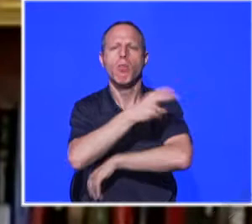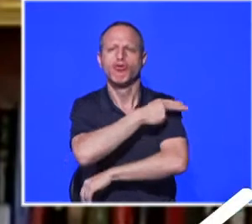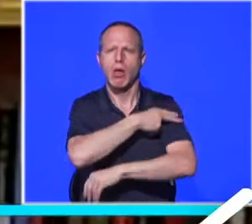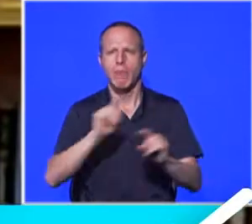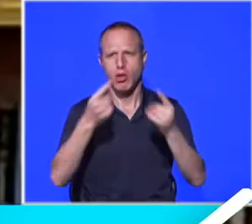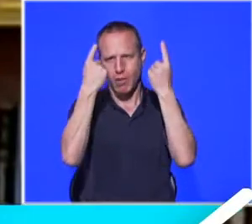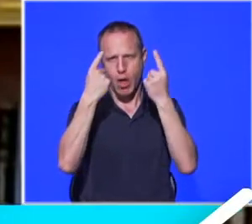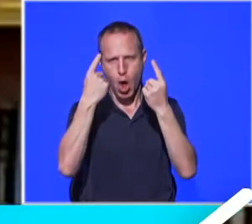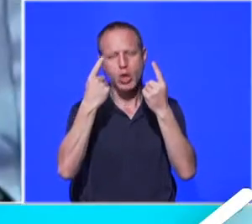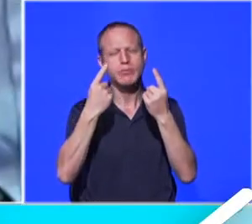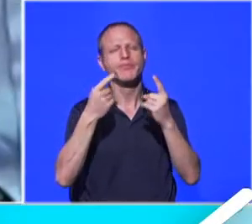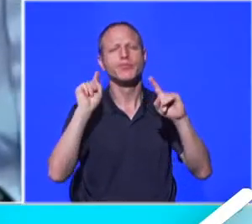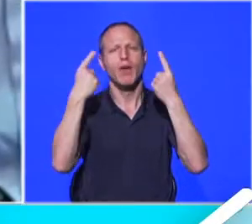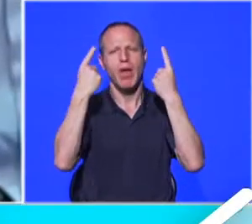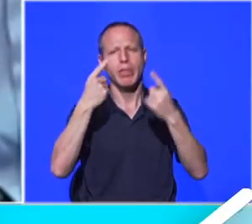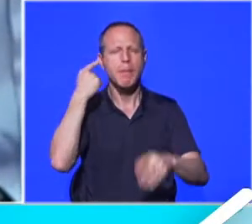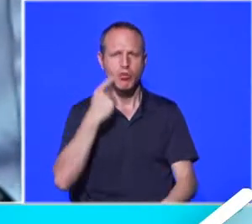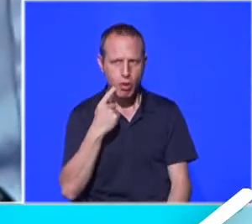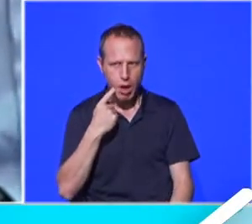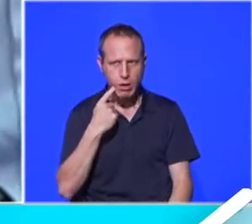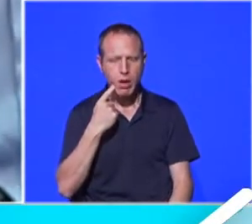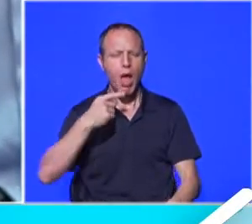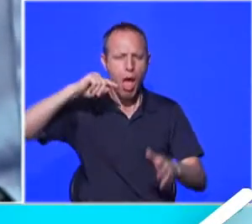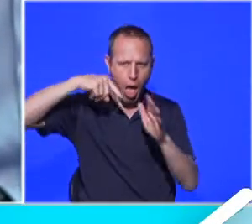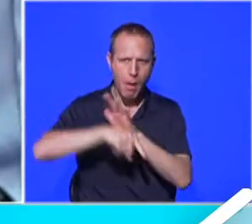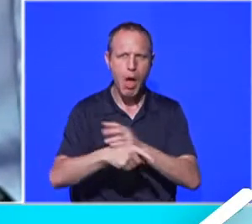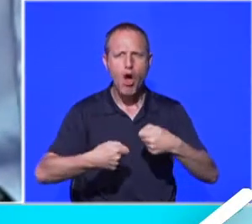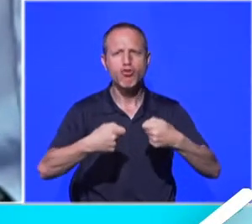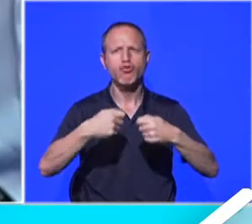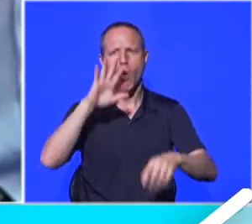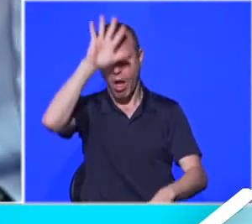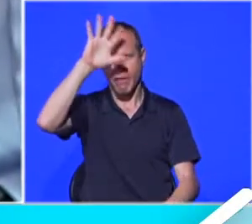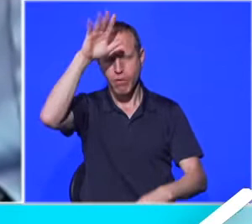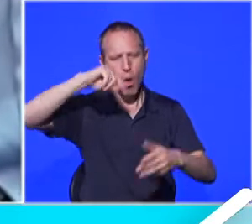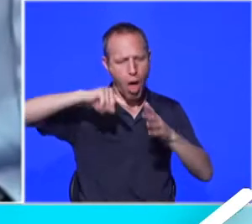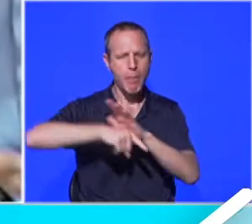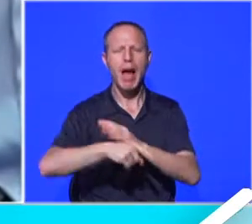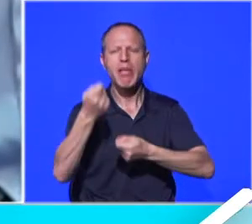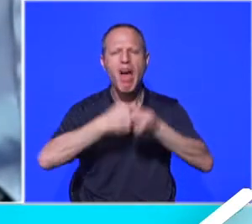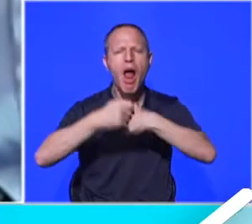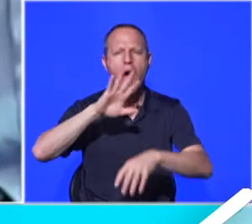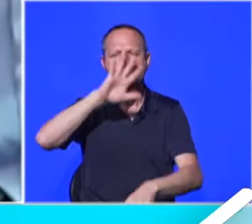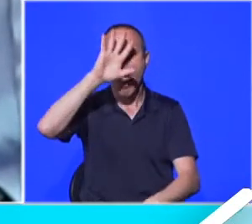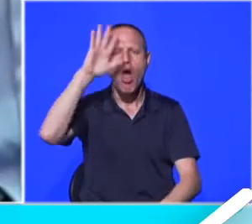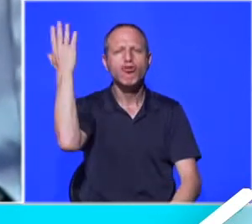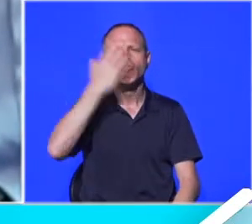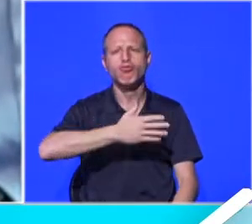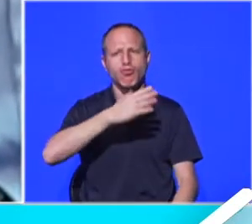בתופעות, בתופעת הפשיעה, עמקת השוק האפור, עמקת הכלכלה השחורה, עמקת האי